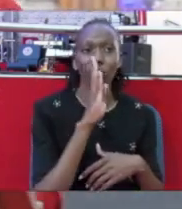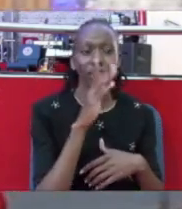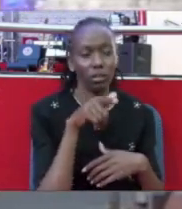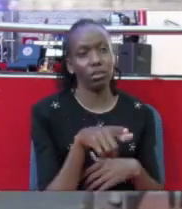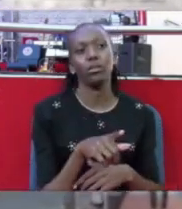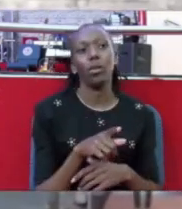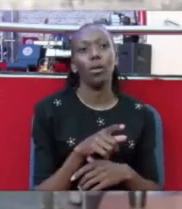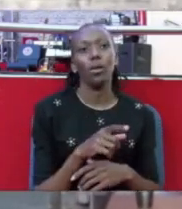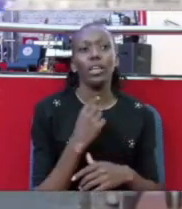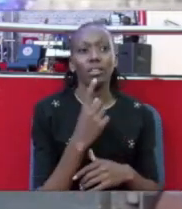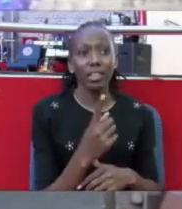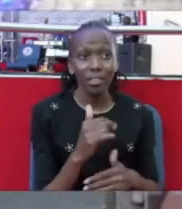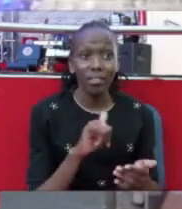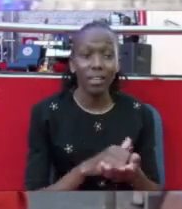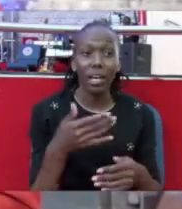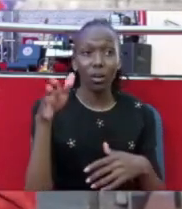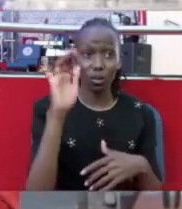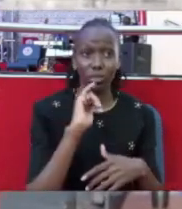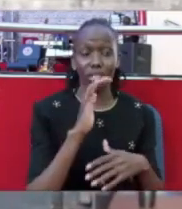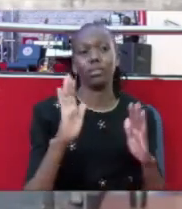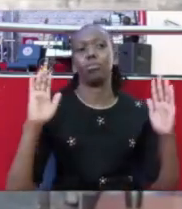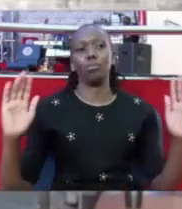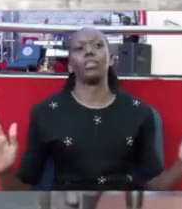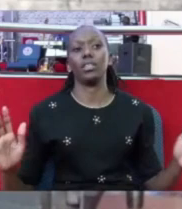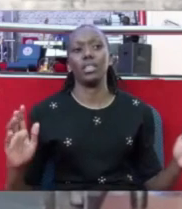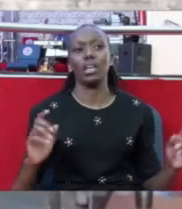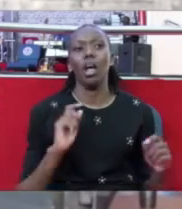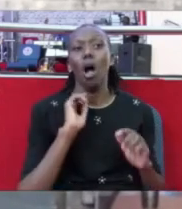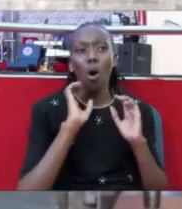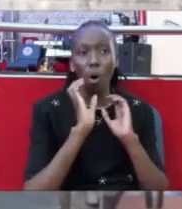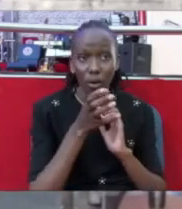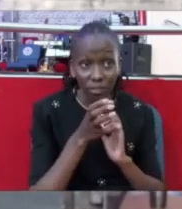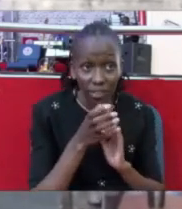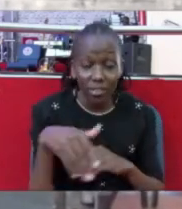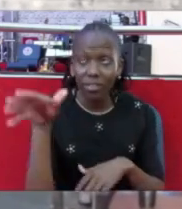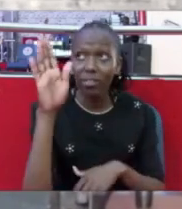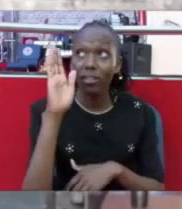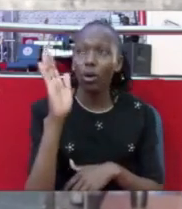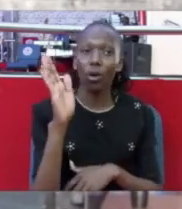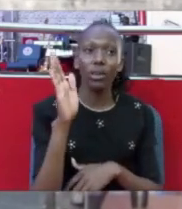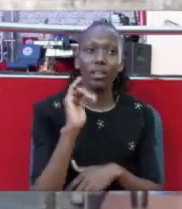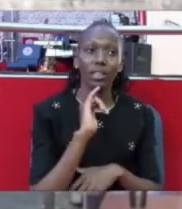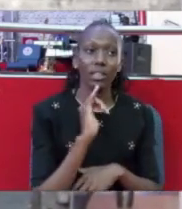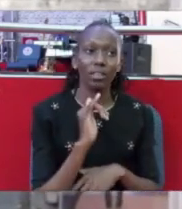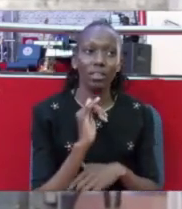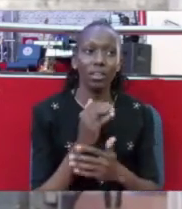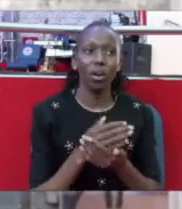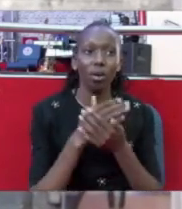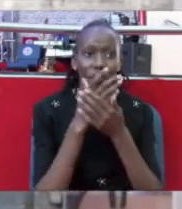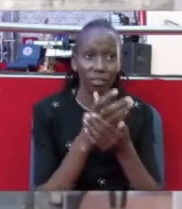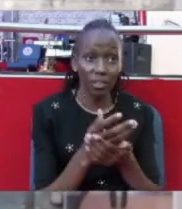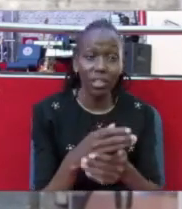Sema kuwa Mungu ni mkuu kwa watu wake. Confess that my God wants to bless me and prosper me. Sema kwamba Mungu anataka kukubariki